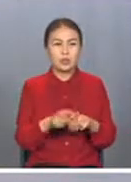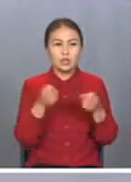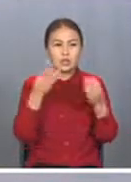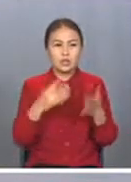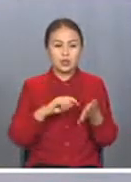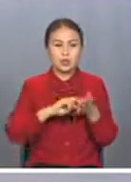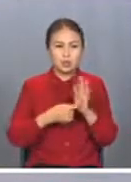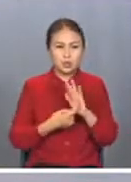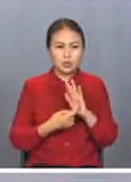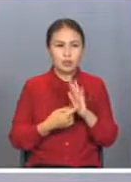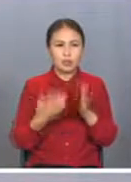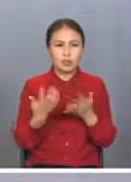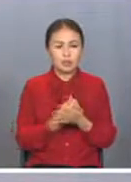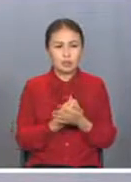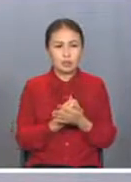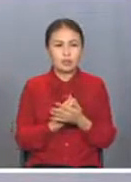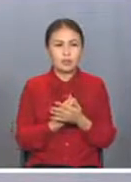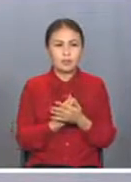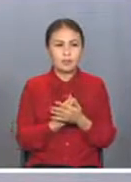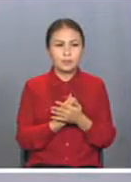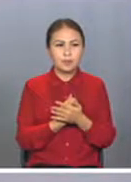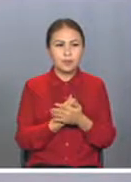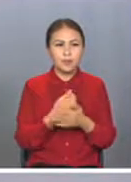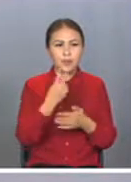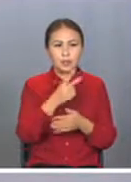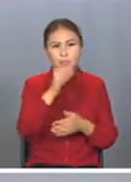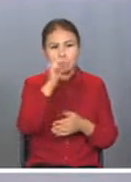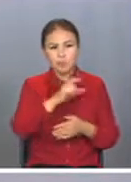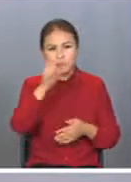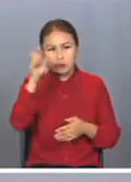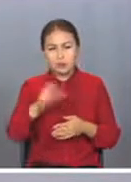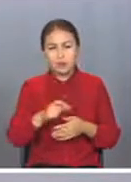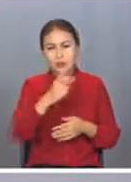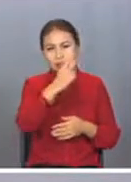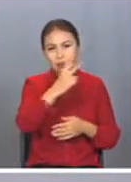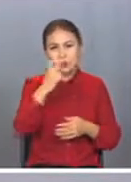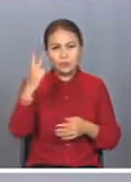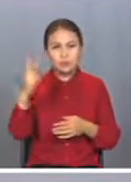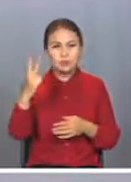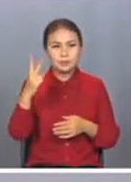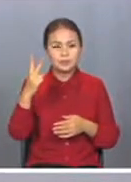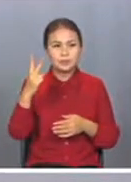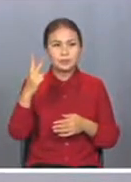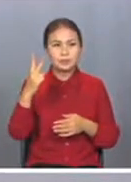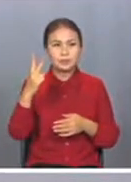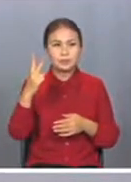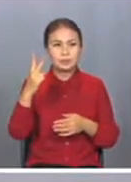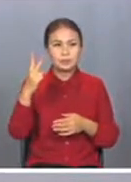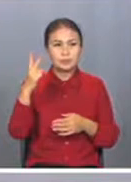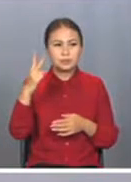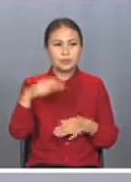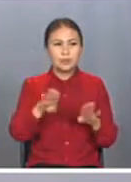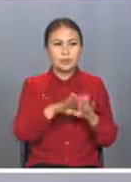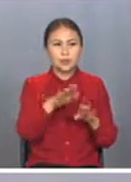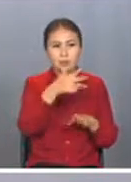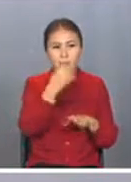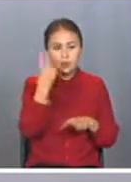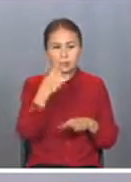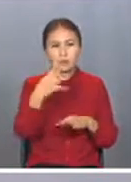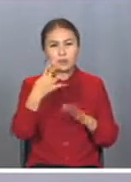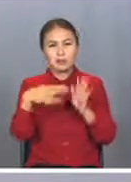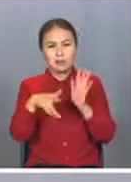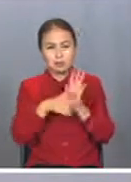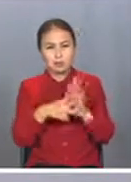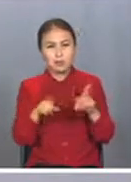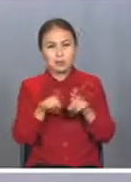көбейткіштерді табайық. Мысалы, екеуінде де 2 кездеседі. Мысалы, мен айта аламын ба? 32-де 48-де